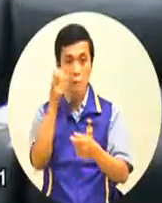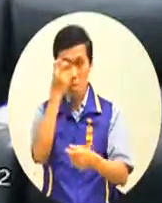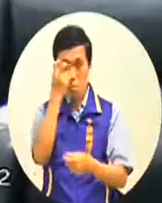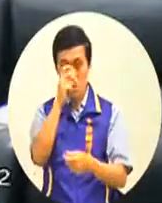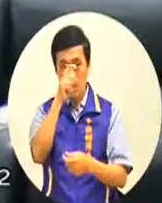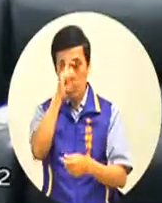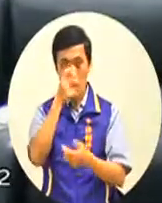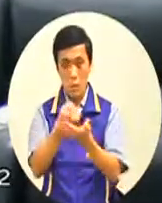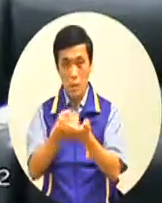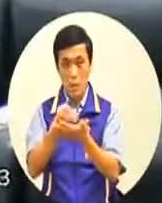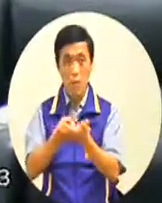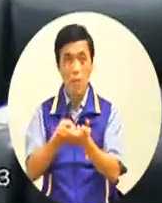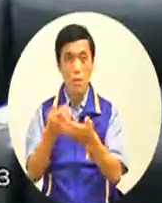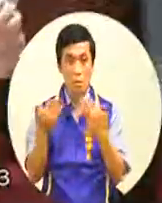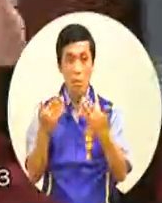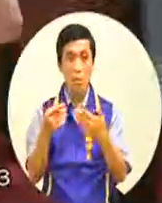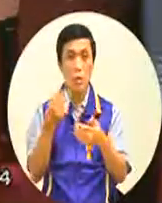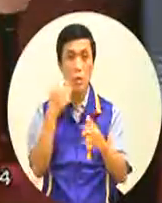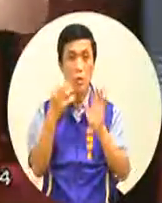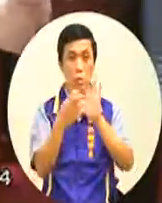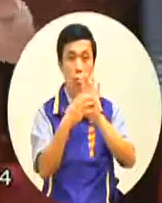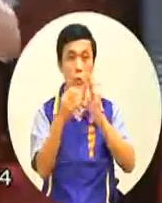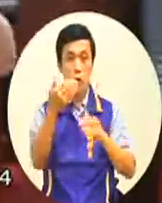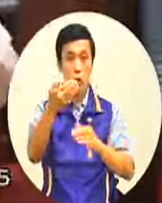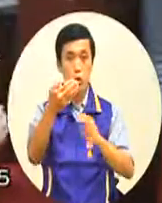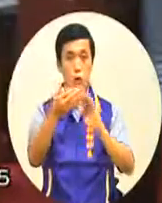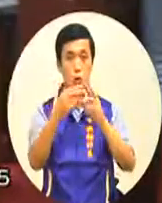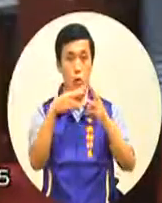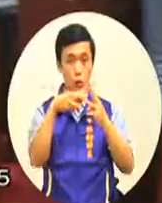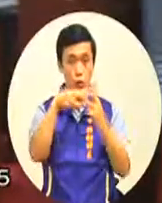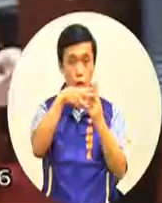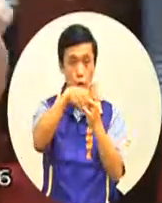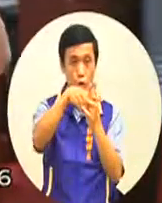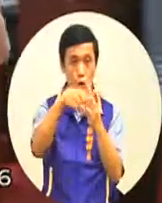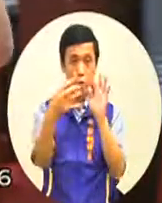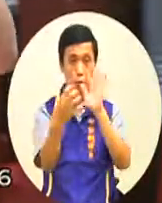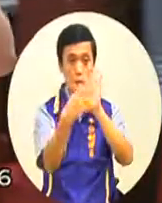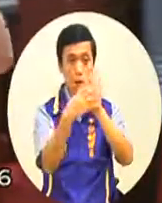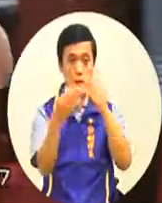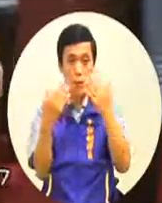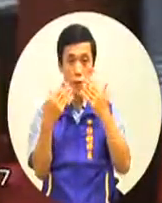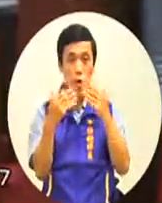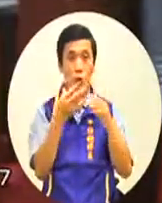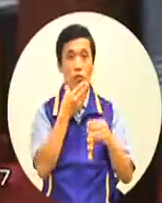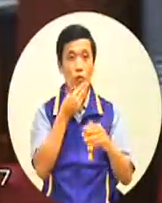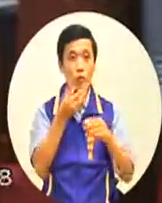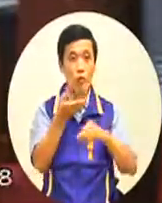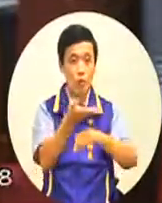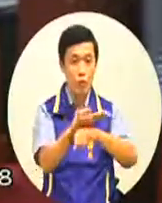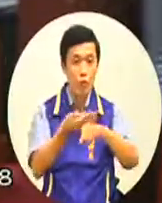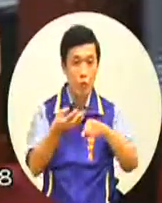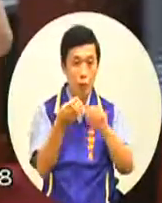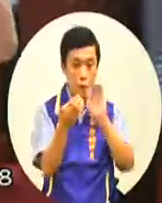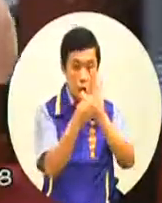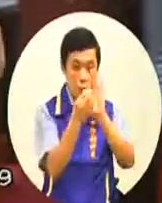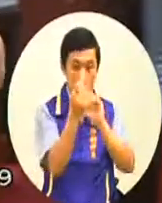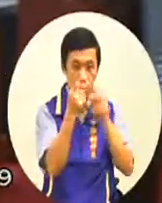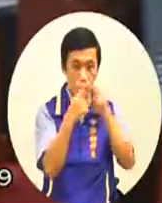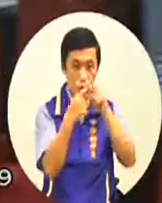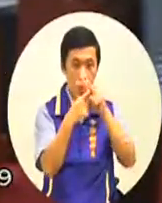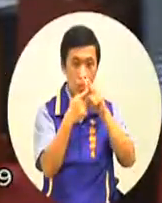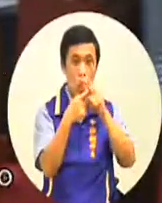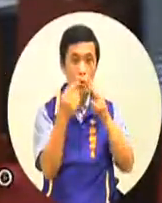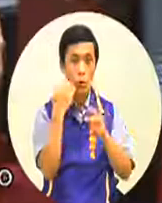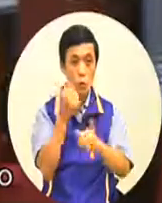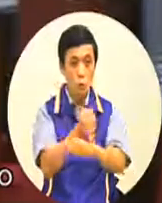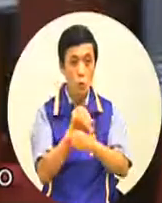清楚，只要是。他说啊，九州来的标示都写足大，哦，啊那福岛来都写足细，啊你也无注意，你那边的标示足